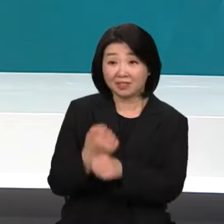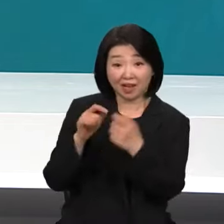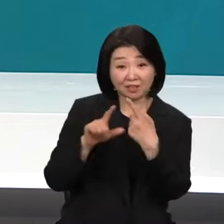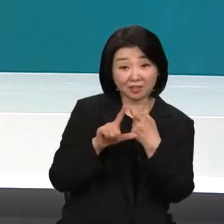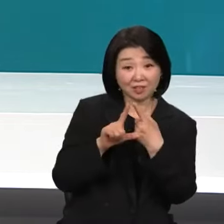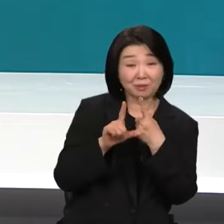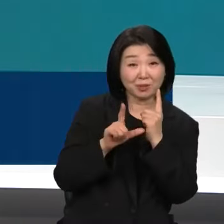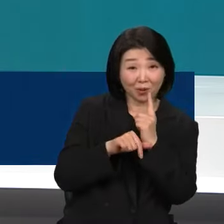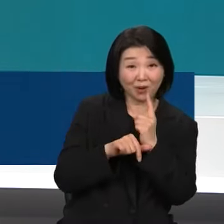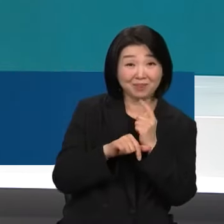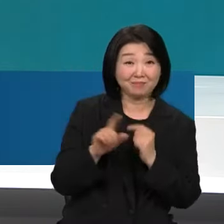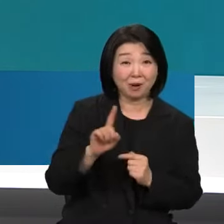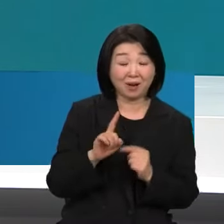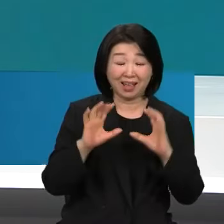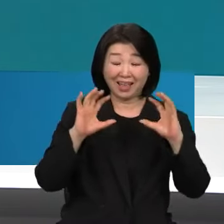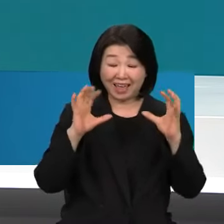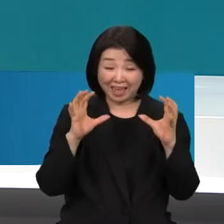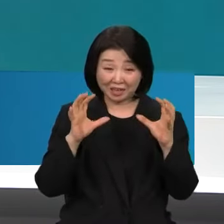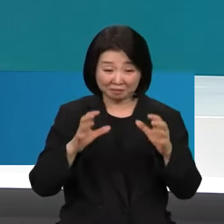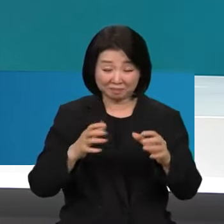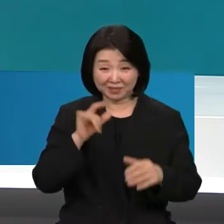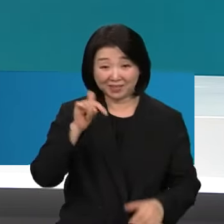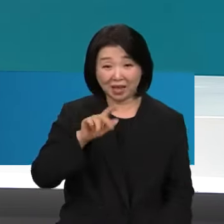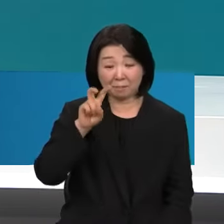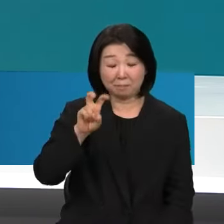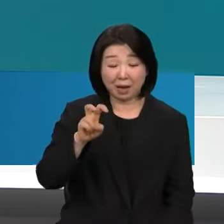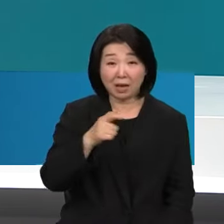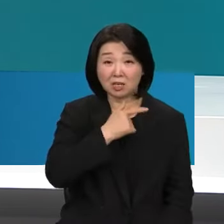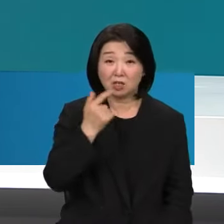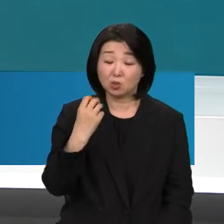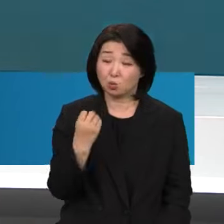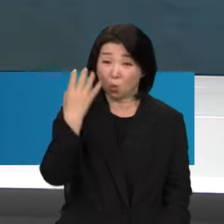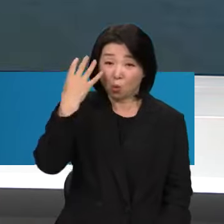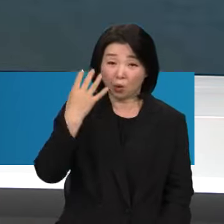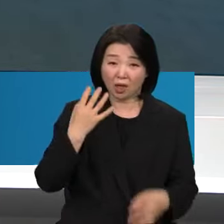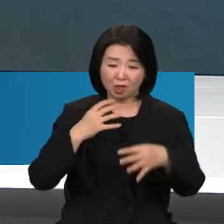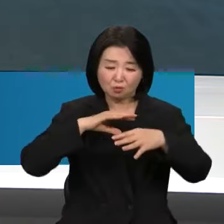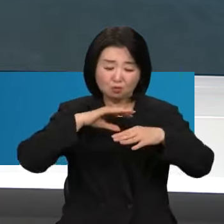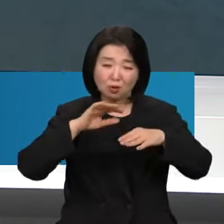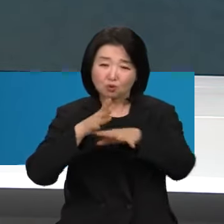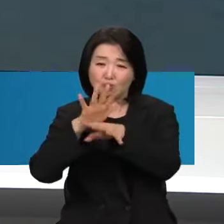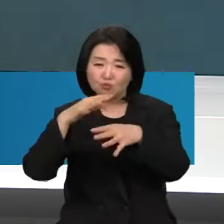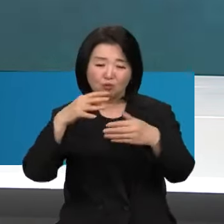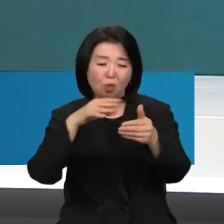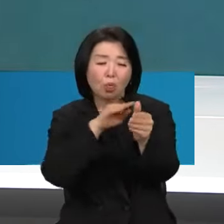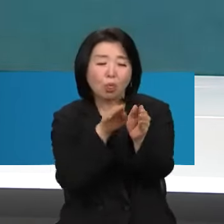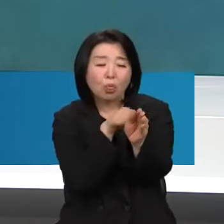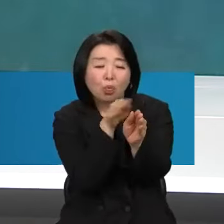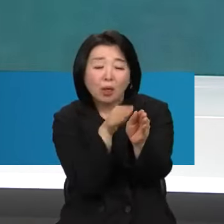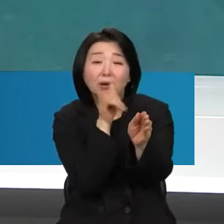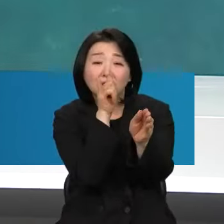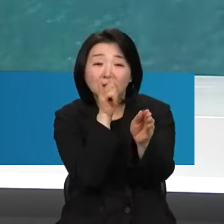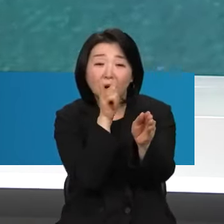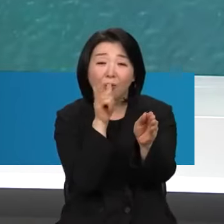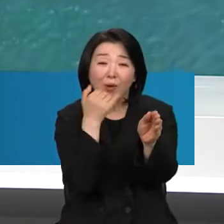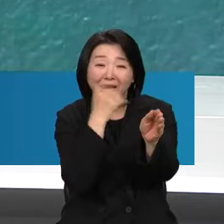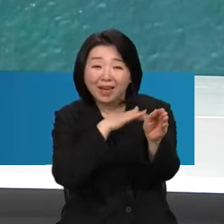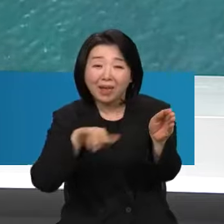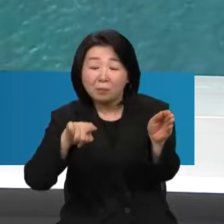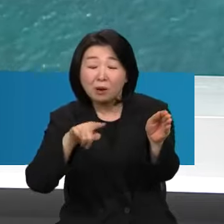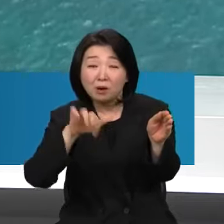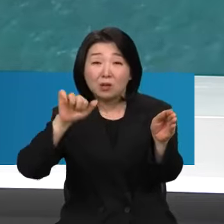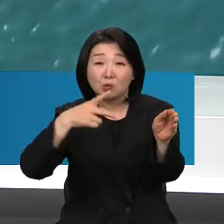지난해 새끼 난방 큰 돌고래가 그물에 몸이 감긴 상태로 발견됐습니다 종달리 해변에서 발견돼서